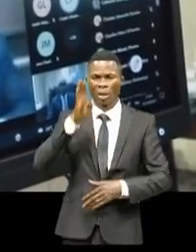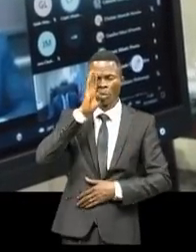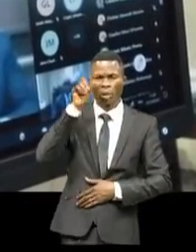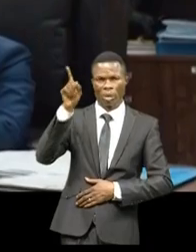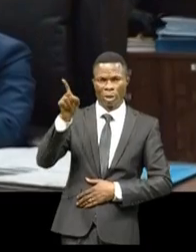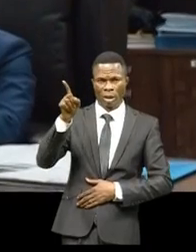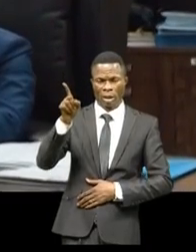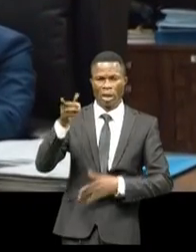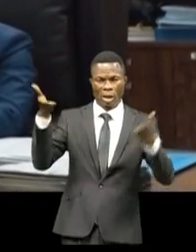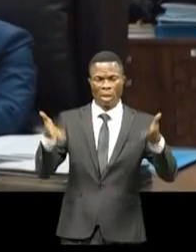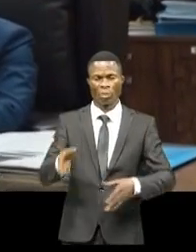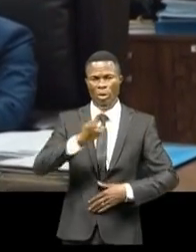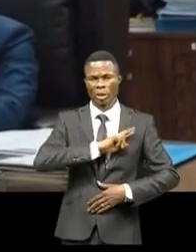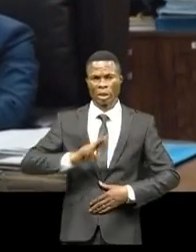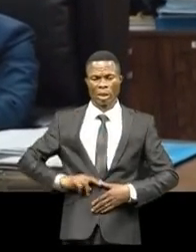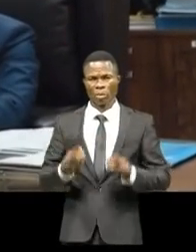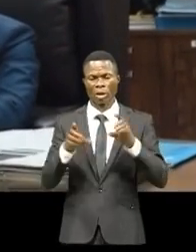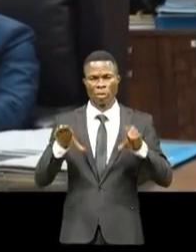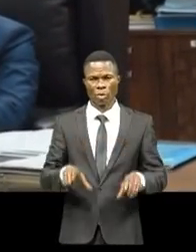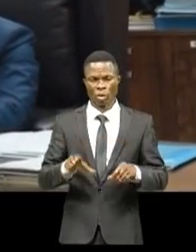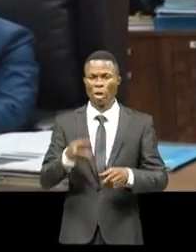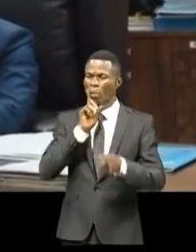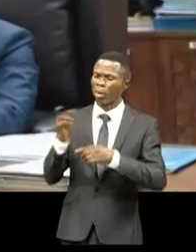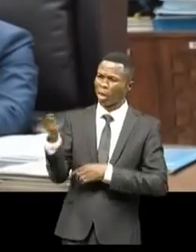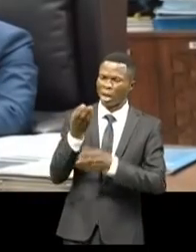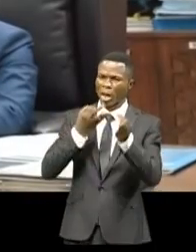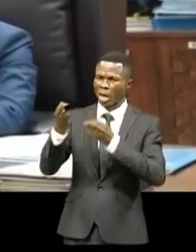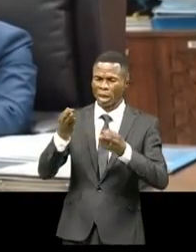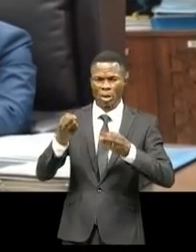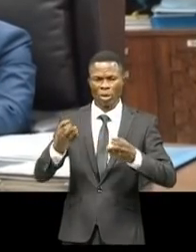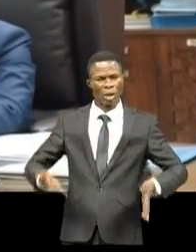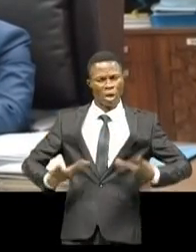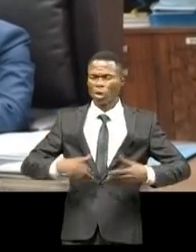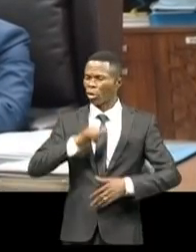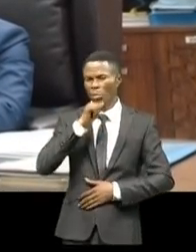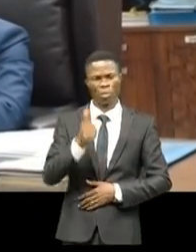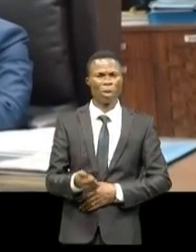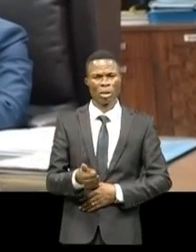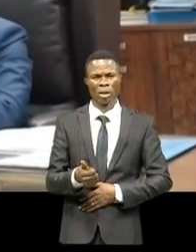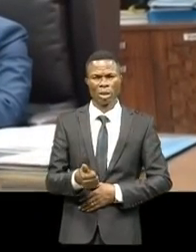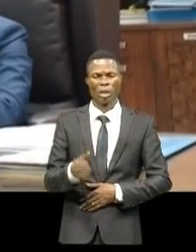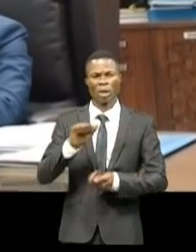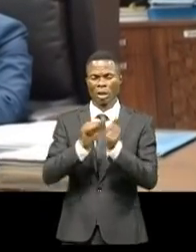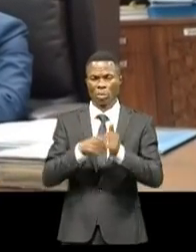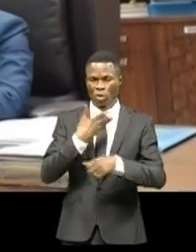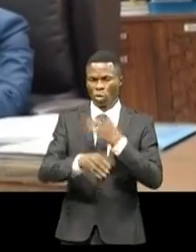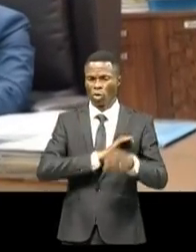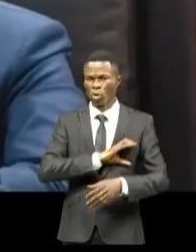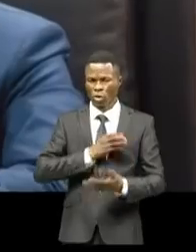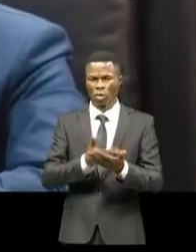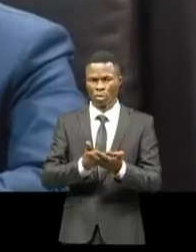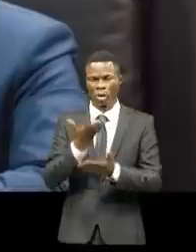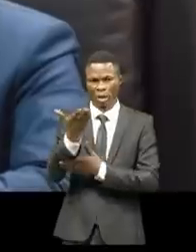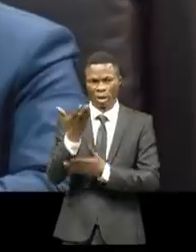Belgique, accrédité en République démocratique du Congo, pour lui exprimer la totale désapprobation de cet acte et